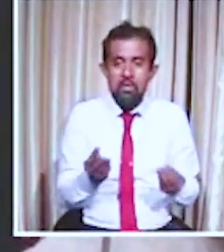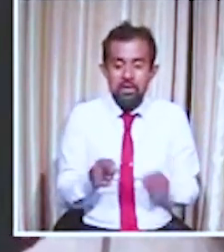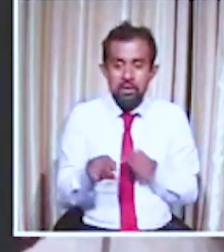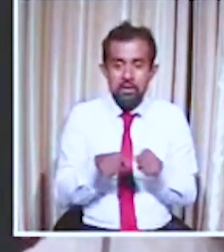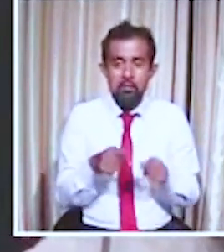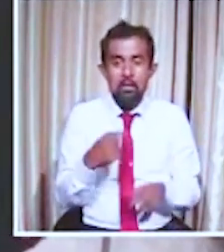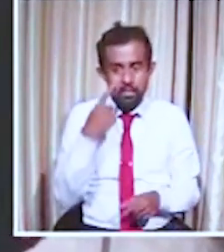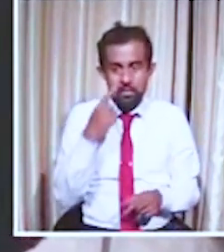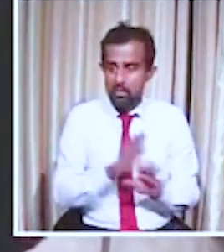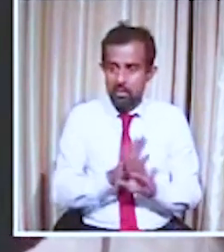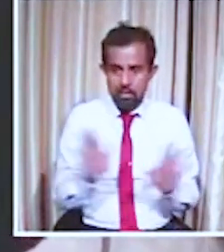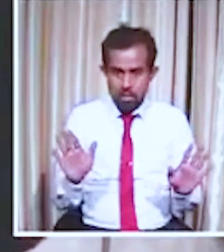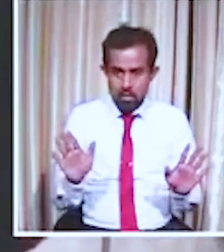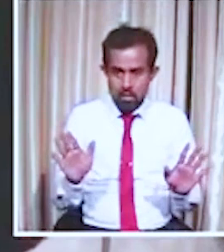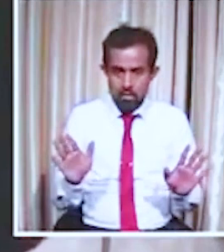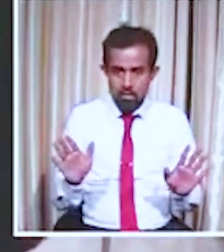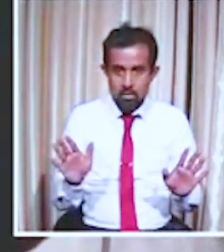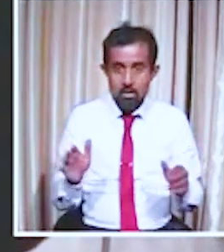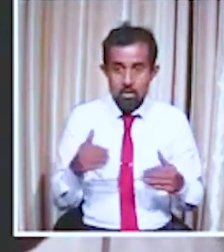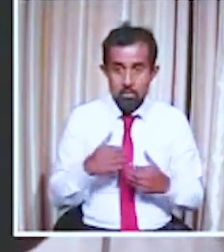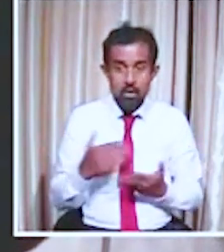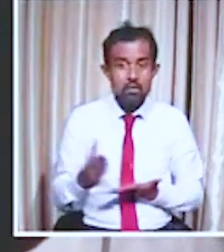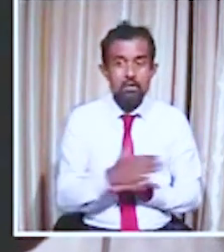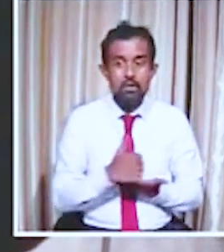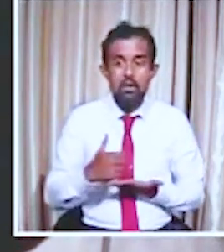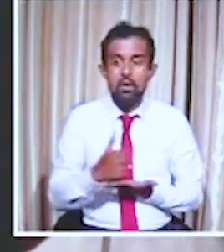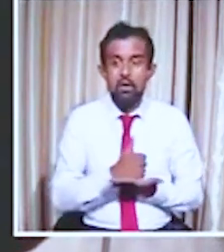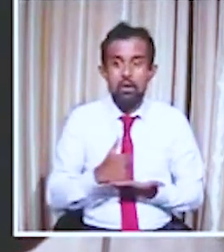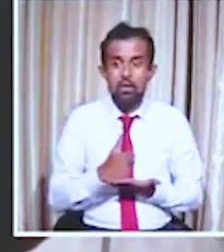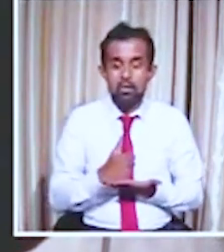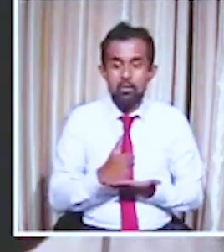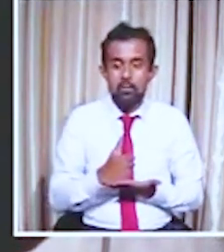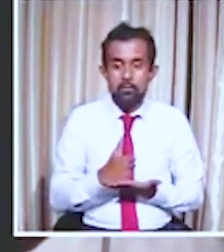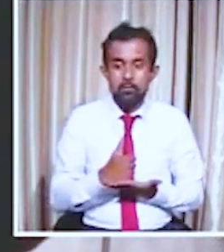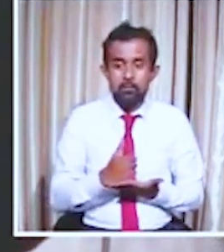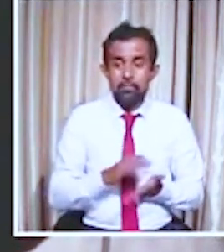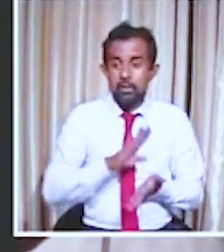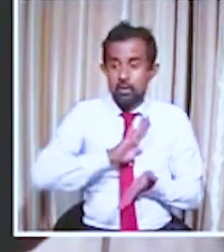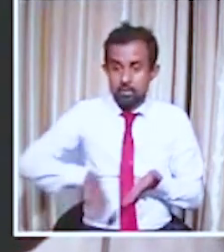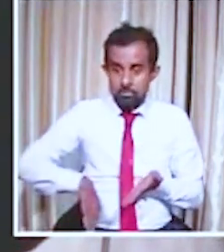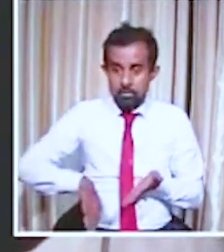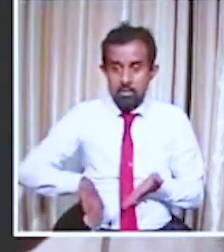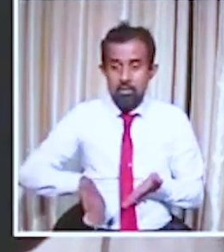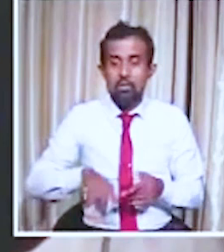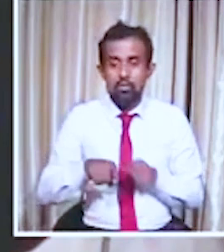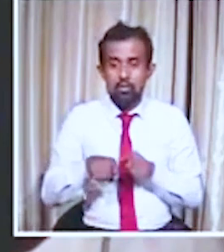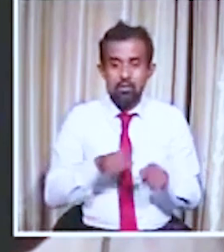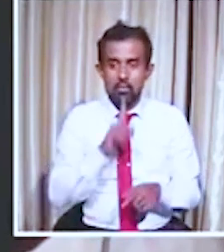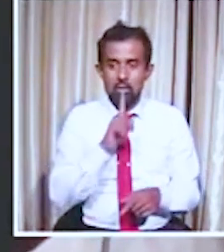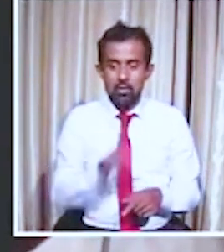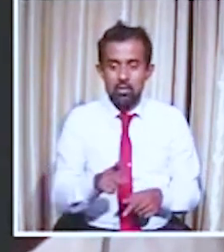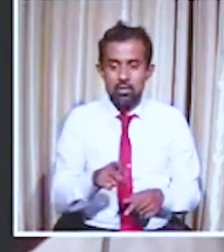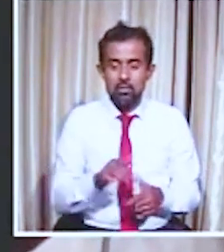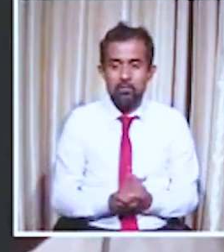நிச்சயமாக அது முற்றுமுழுதாக எதிர்க்கப்பட வேண்டிய ஒரு குரல் என்பதிலே மாற்று கருத்து இல்லை. அதனை நான் வன்மையாக கண்டிருக்கின்றேன். அவ்வாறு இவ்வாறான மக்கள்